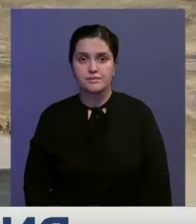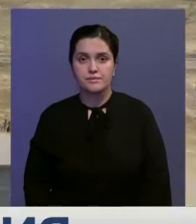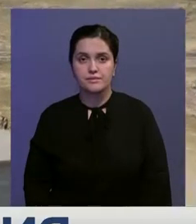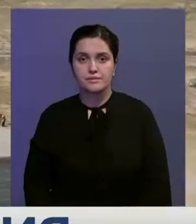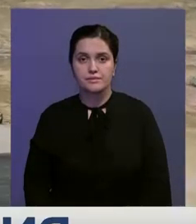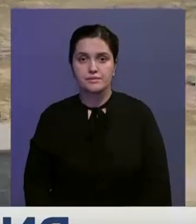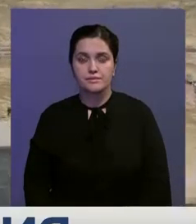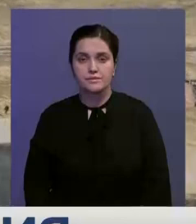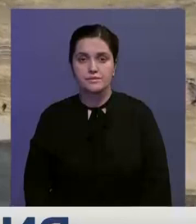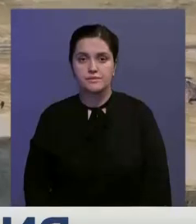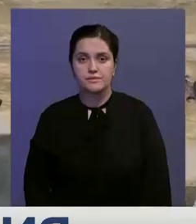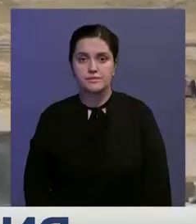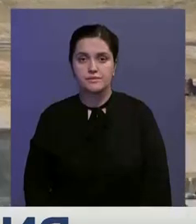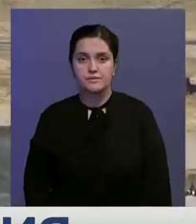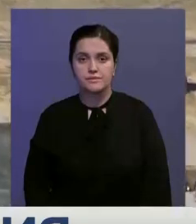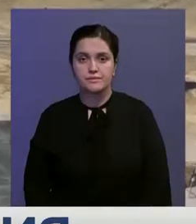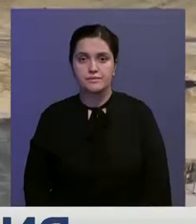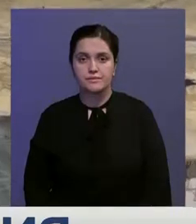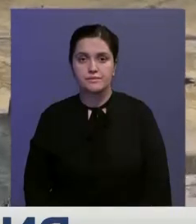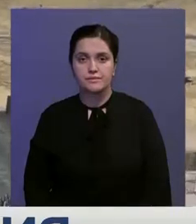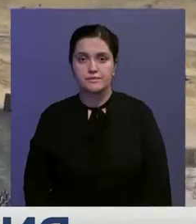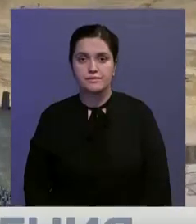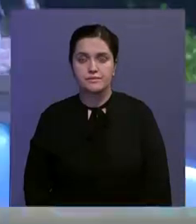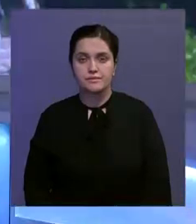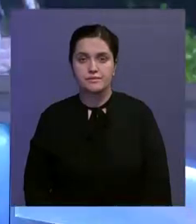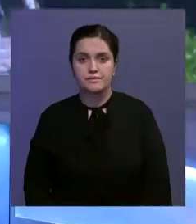Республики Казахстан из Алматинской области.